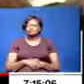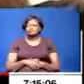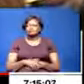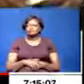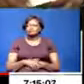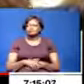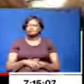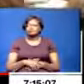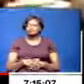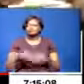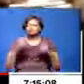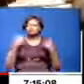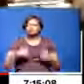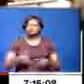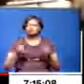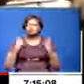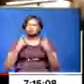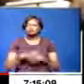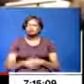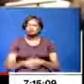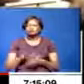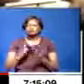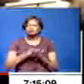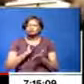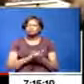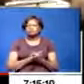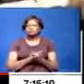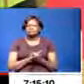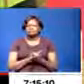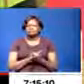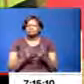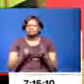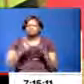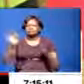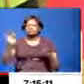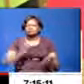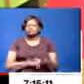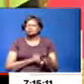Nini mnaelewa ya kwamba kwa muda mrefu